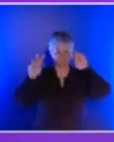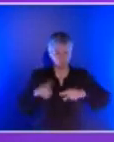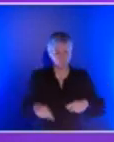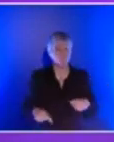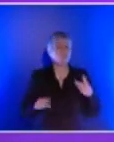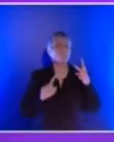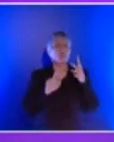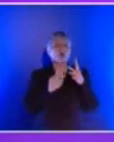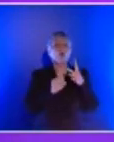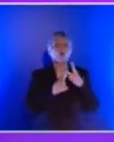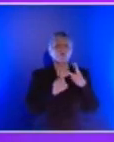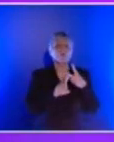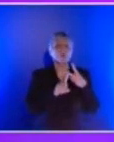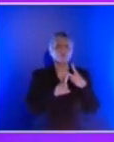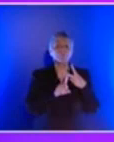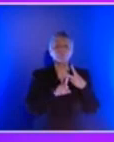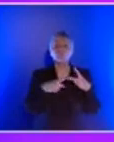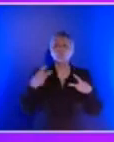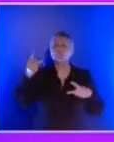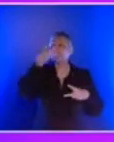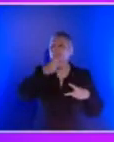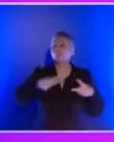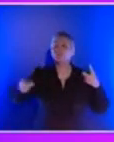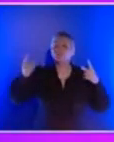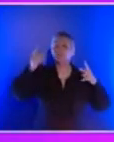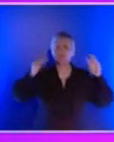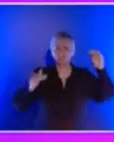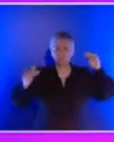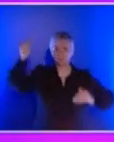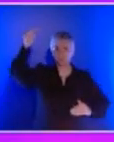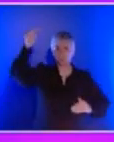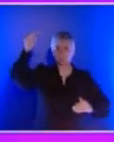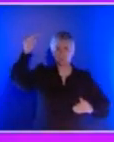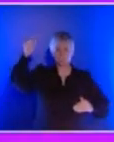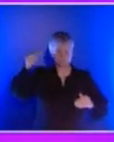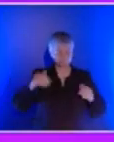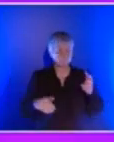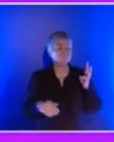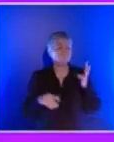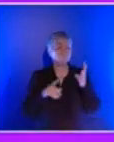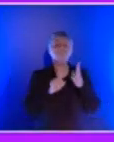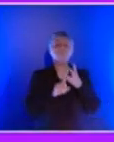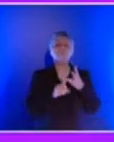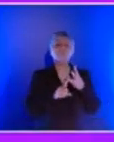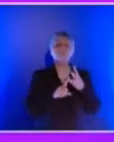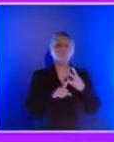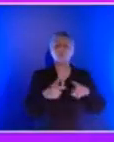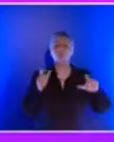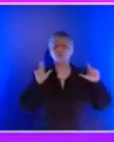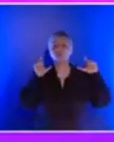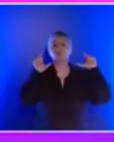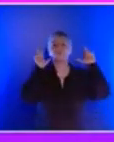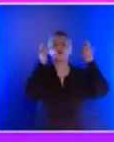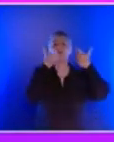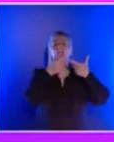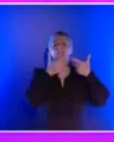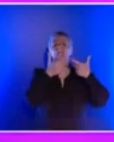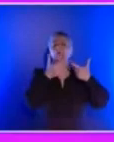δεύτερη πρόκληση είναι οι κοινωνικές ανισότητες. Και η τρίτη είναι η δημοκρατία και οι